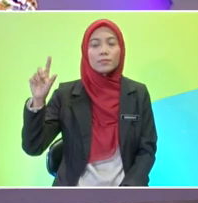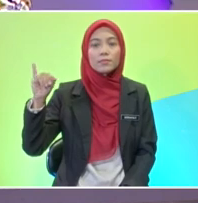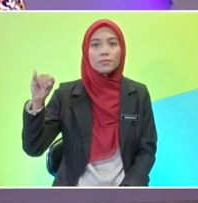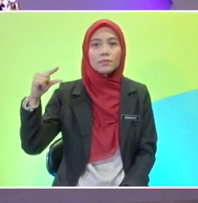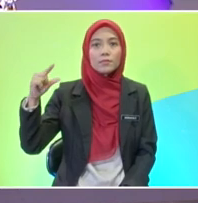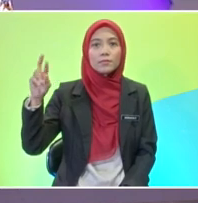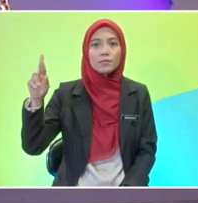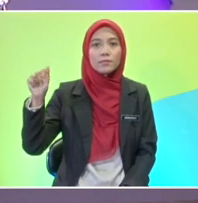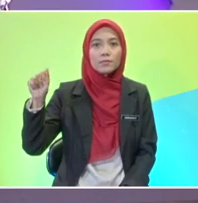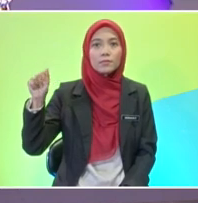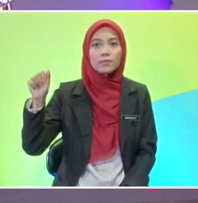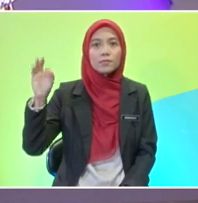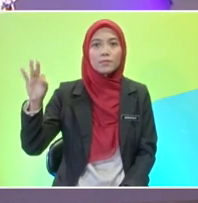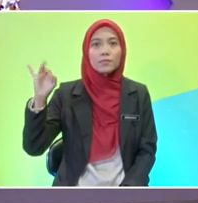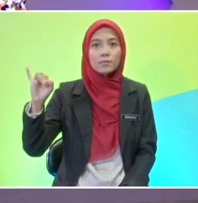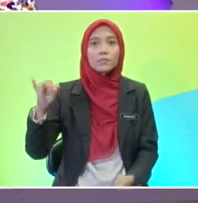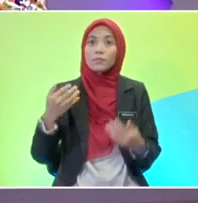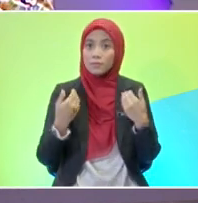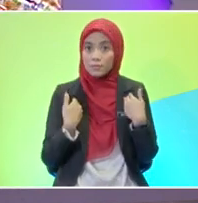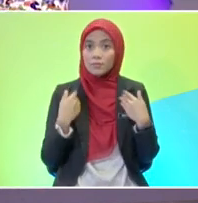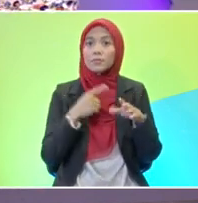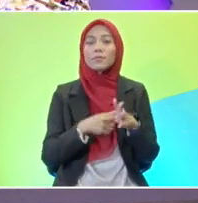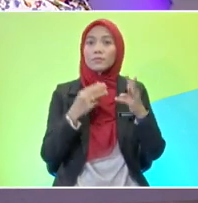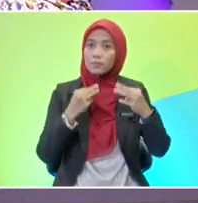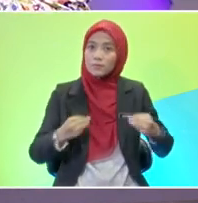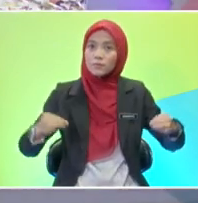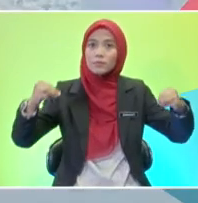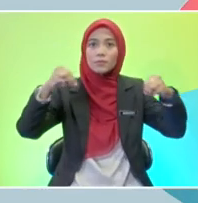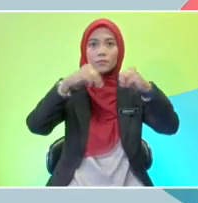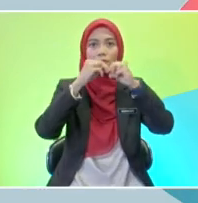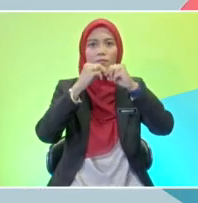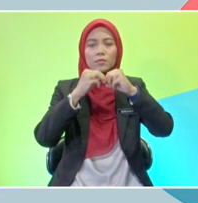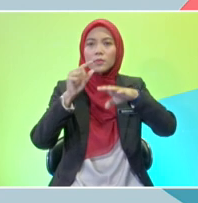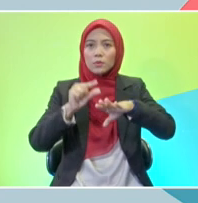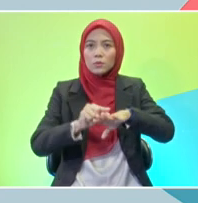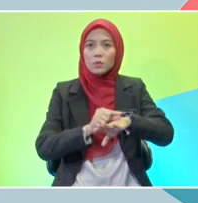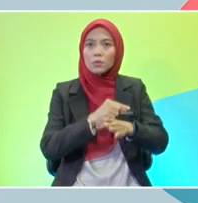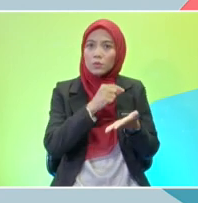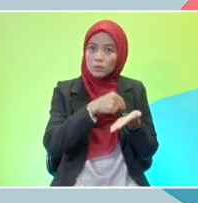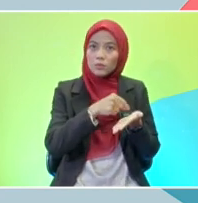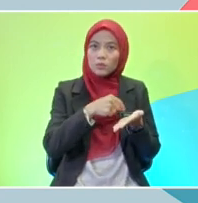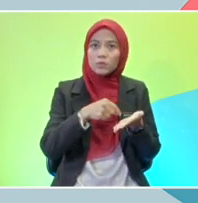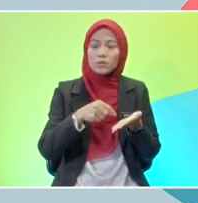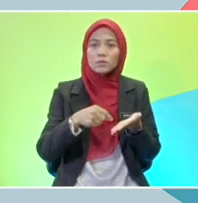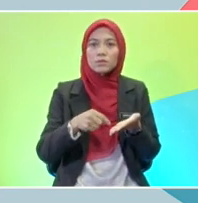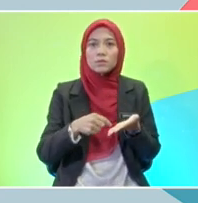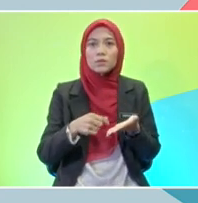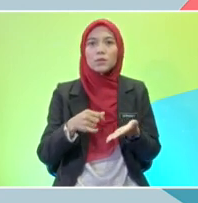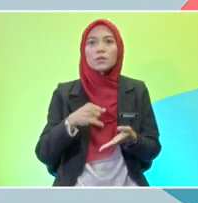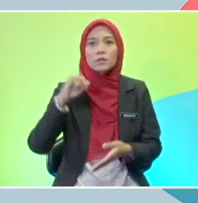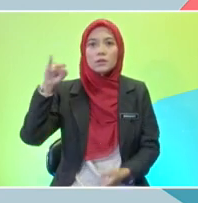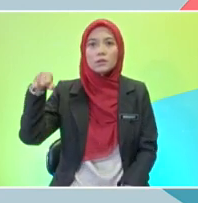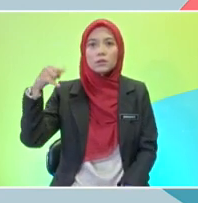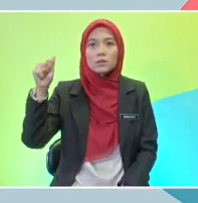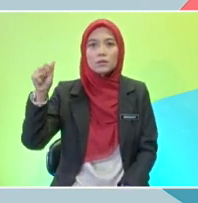ini terdapat di masjid menggunakan tulisan Arab dan tulisan Jawi daripada Alquran kedatangan Islam menjadi